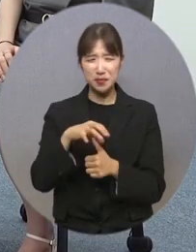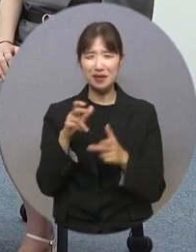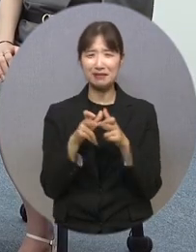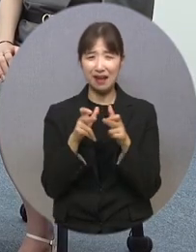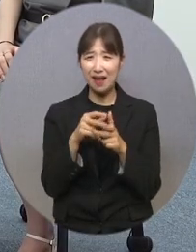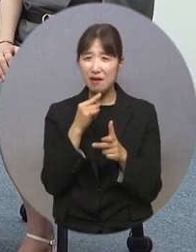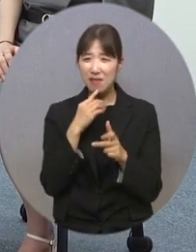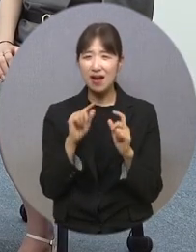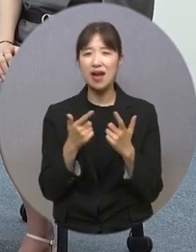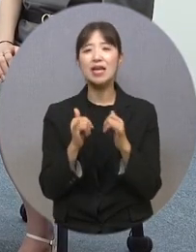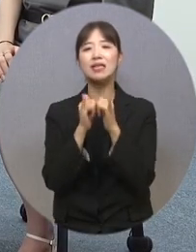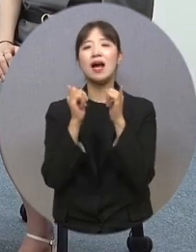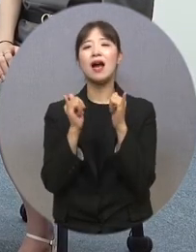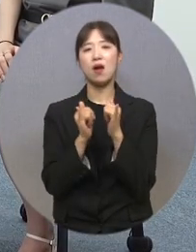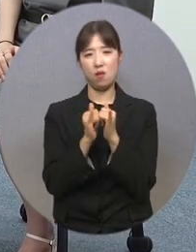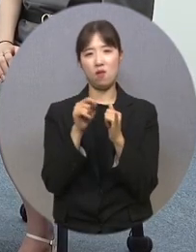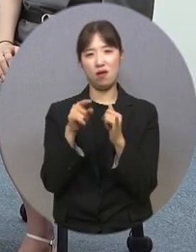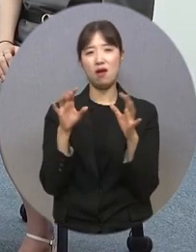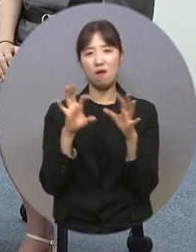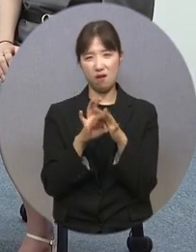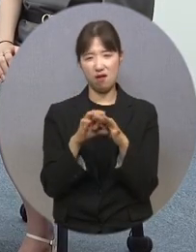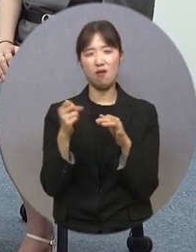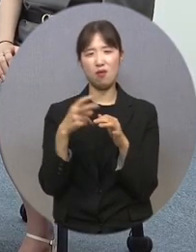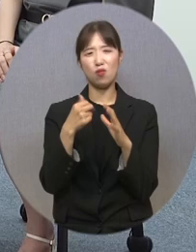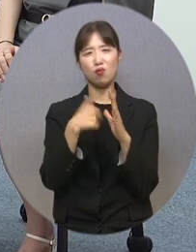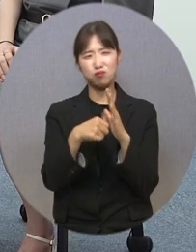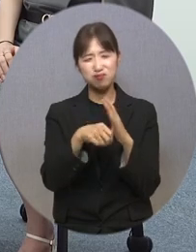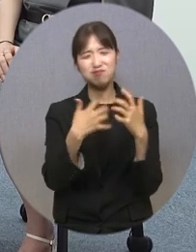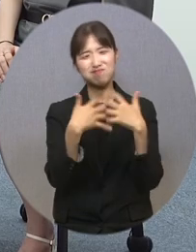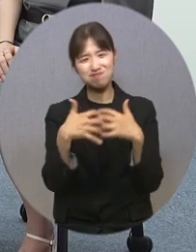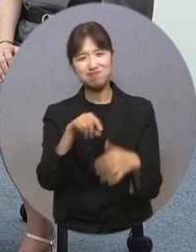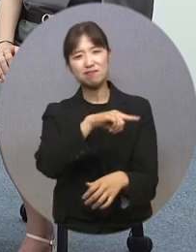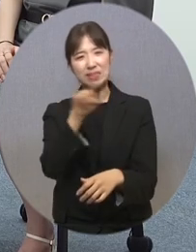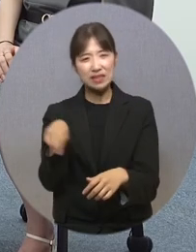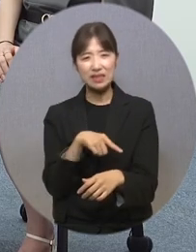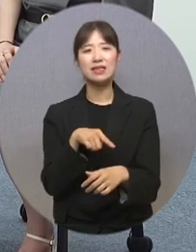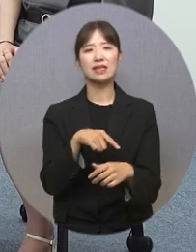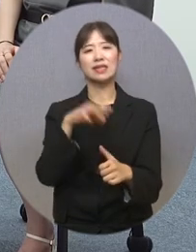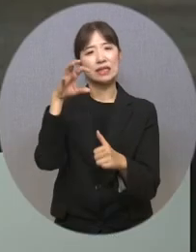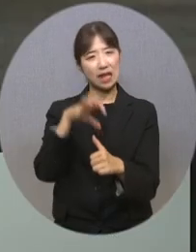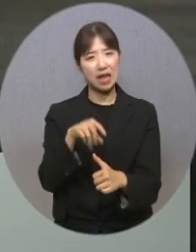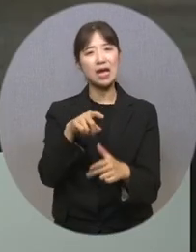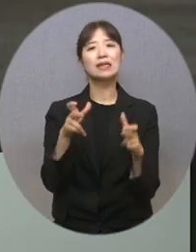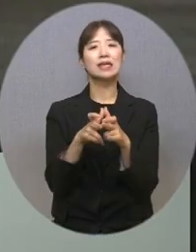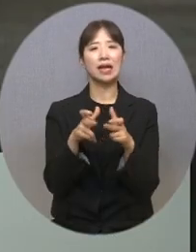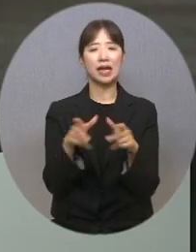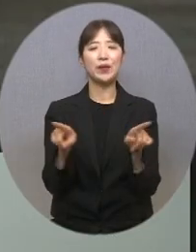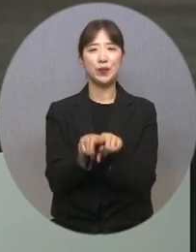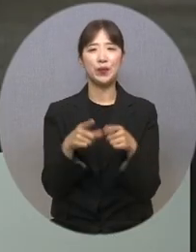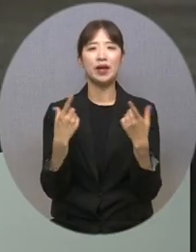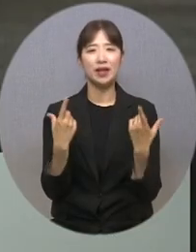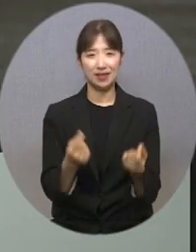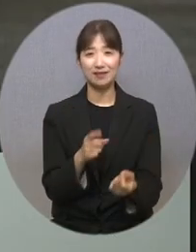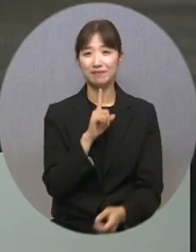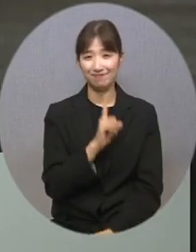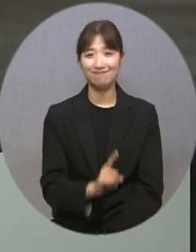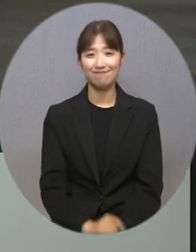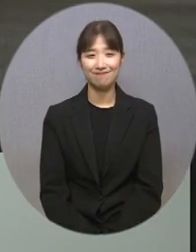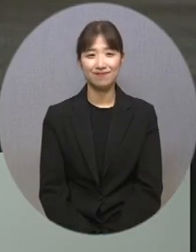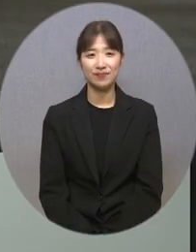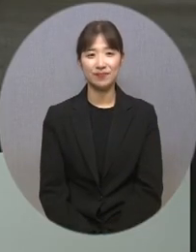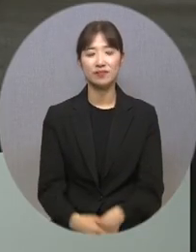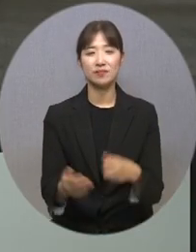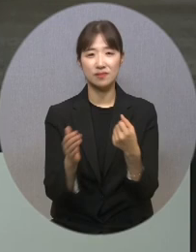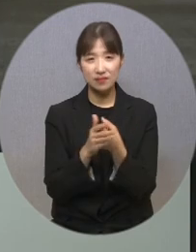사회적인 또 물리적인 제아 까지를 장애로 같이 봐야 된다 이런 얘기를 하고 있잖아요